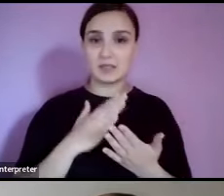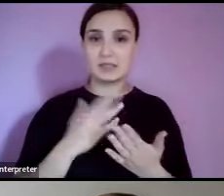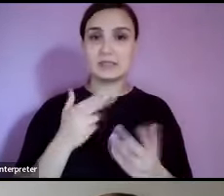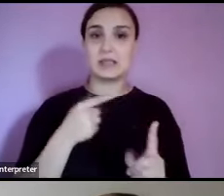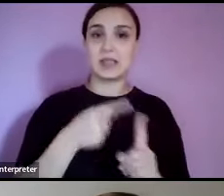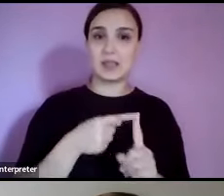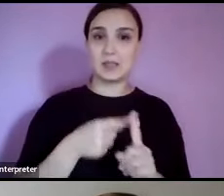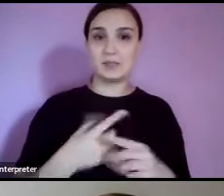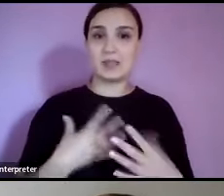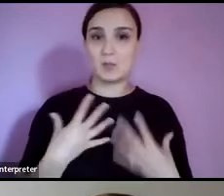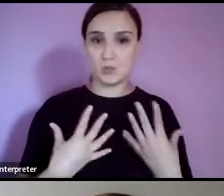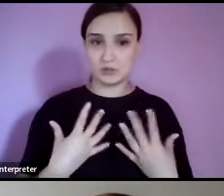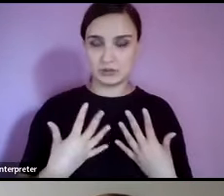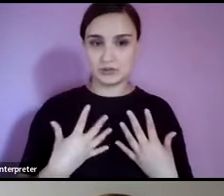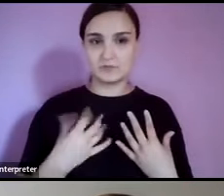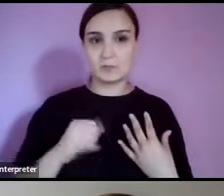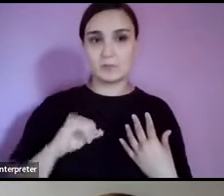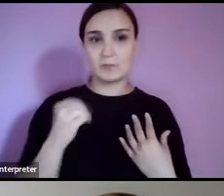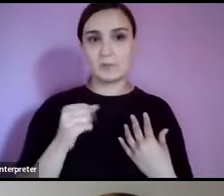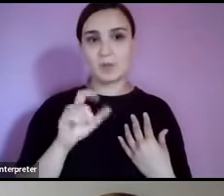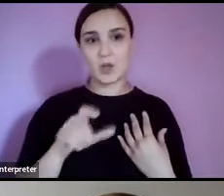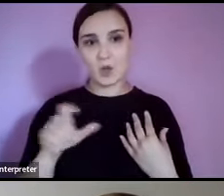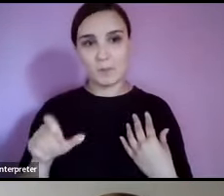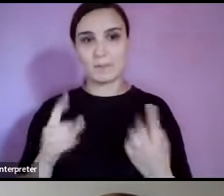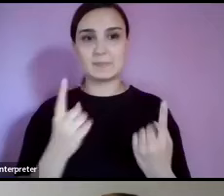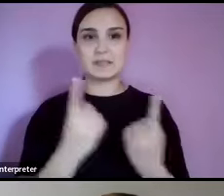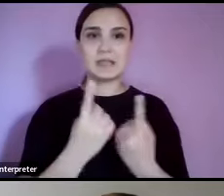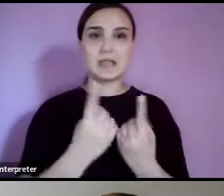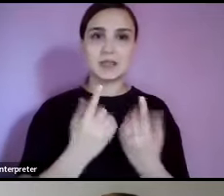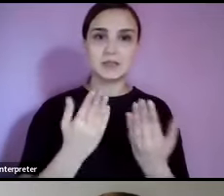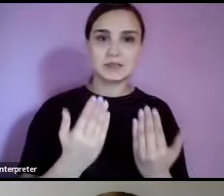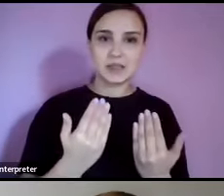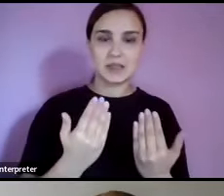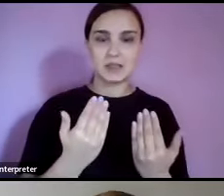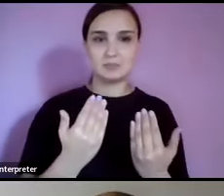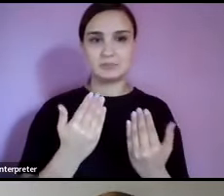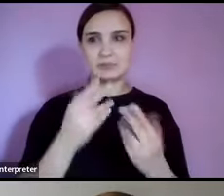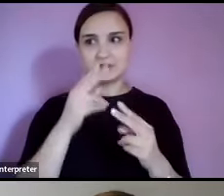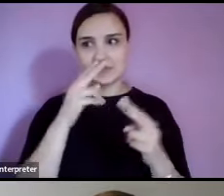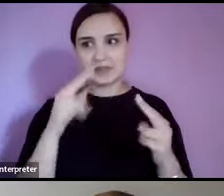დადებითი ემოციები, ანუ მეგობრების, თანაკლასელების ნახვის,